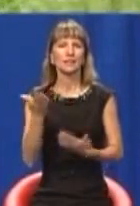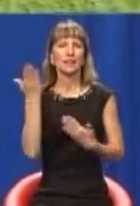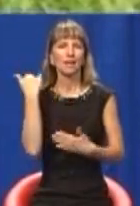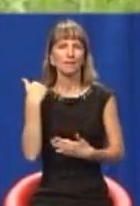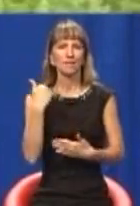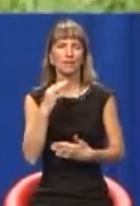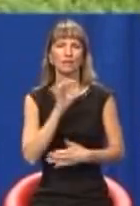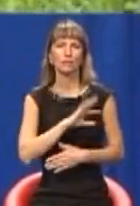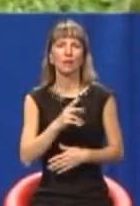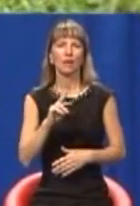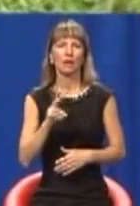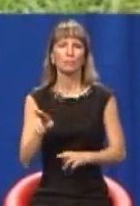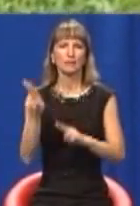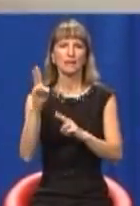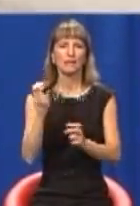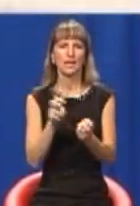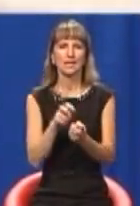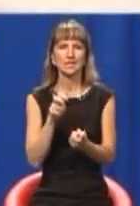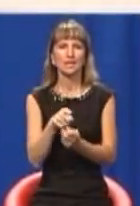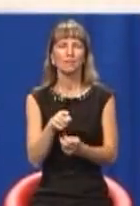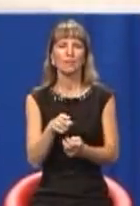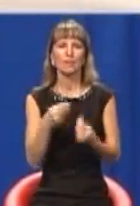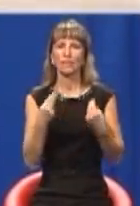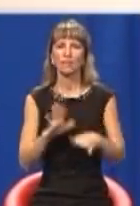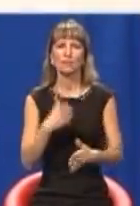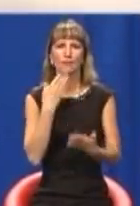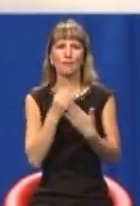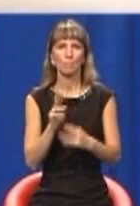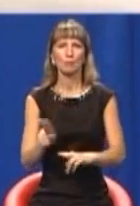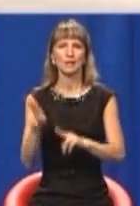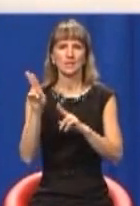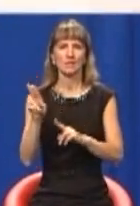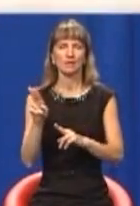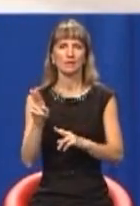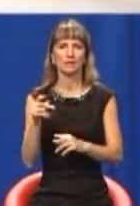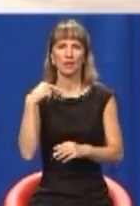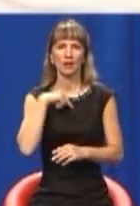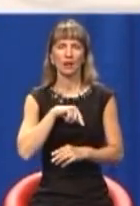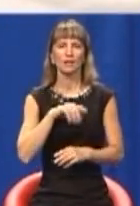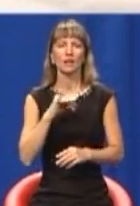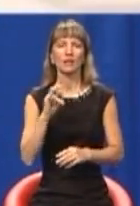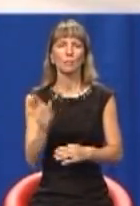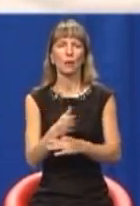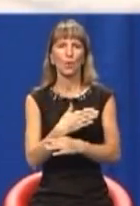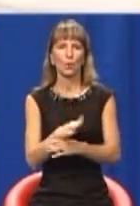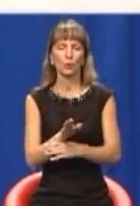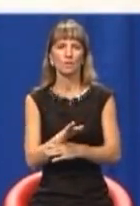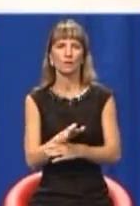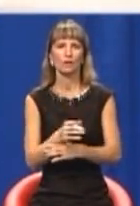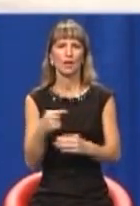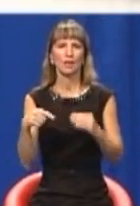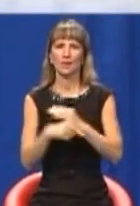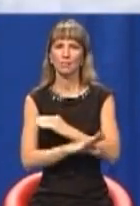не використовуються як мисливці нещурів, вони не втратили свій мисливський інстинкт і на прогулянках не опускають